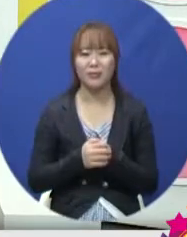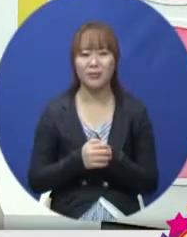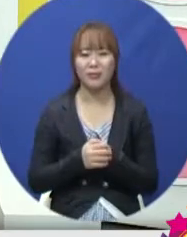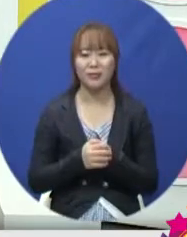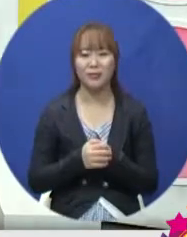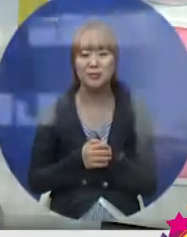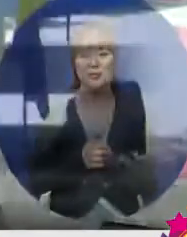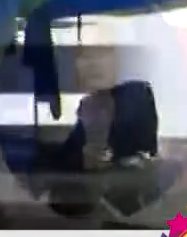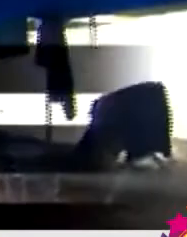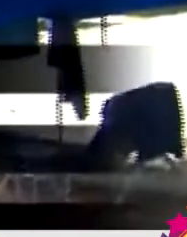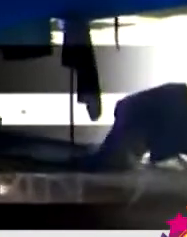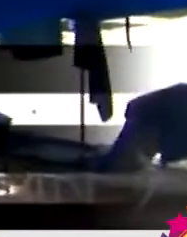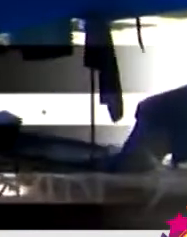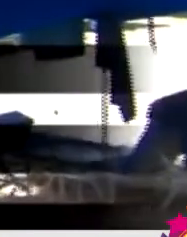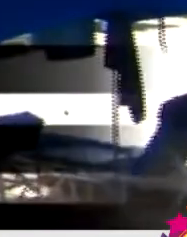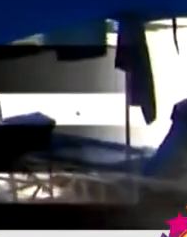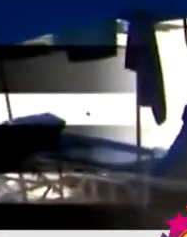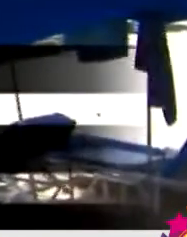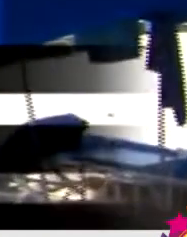무정.